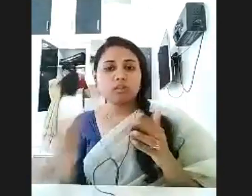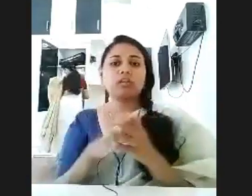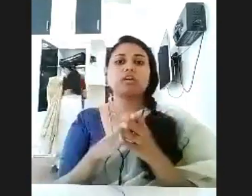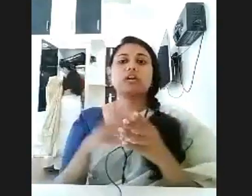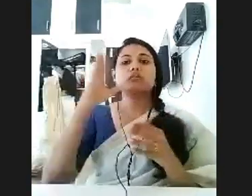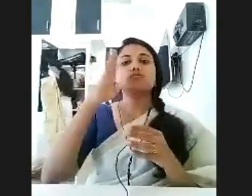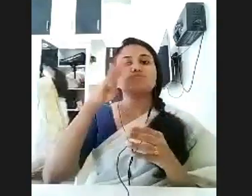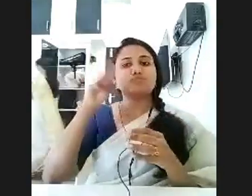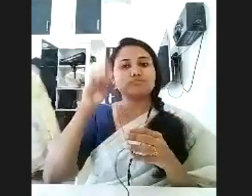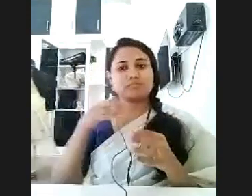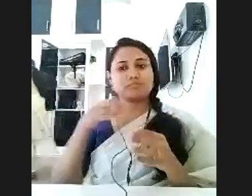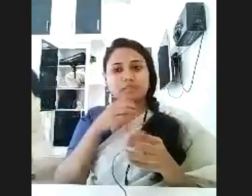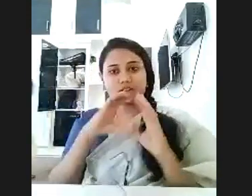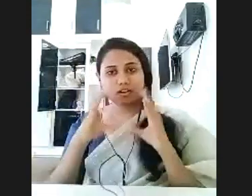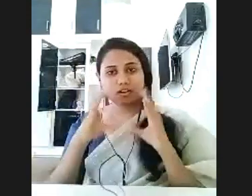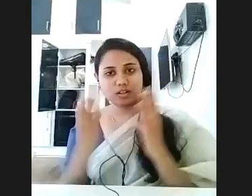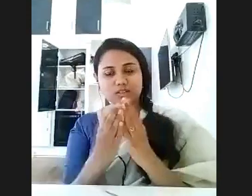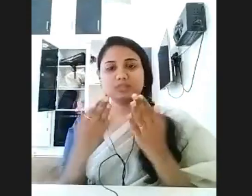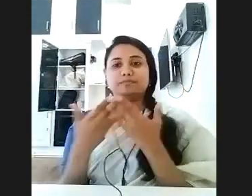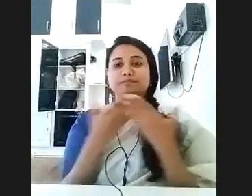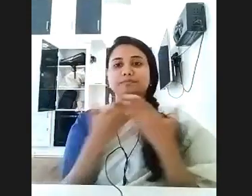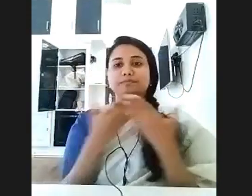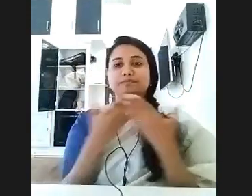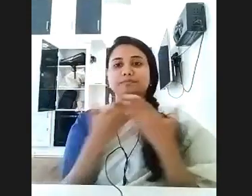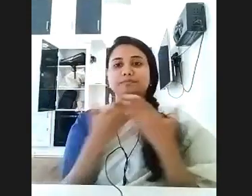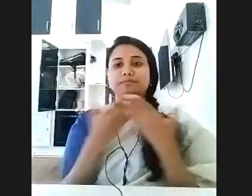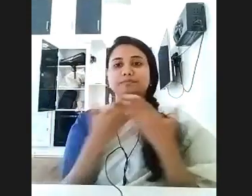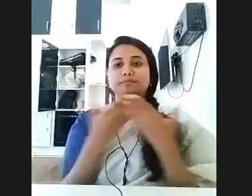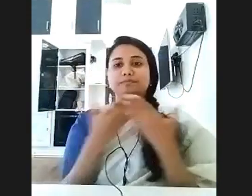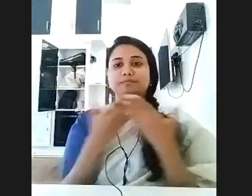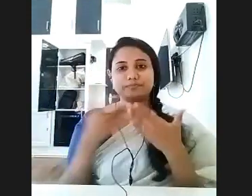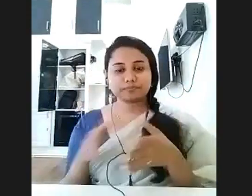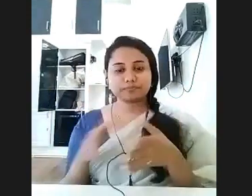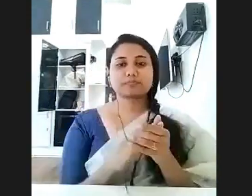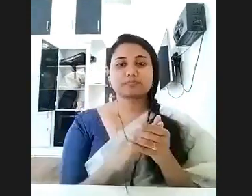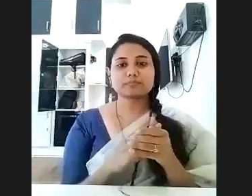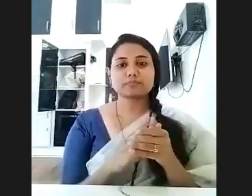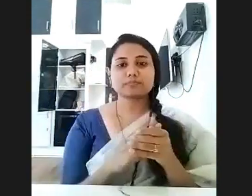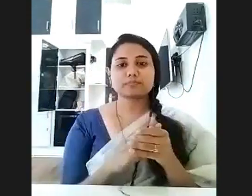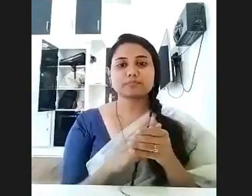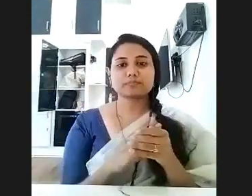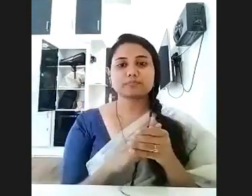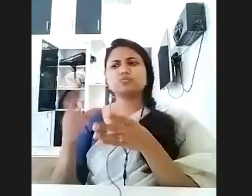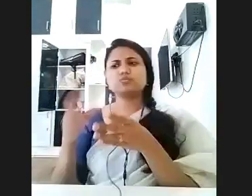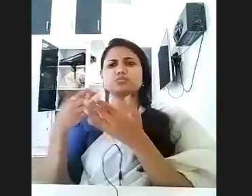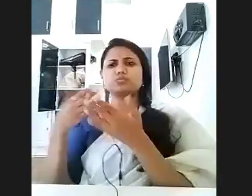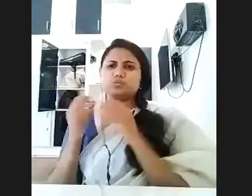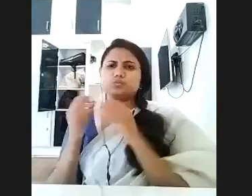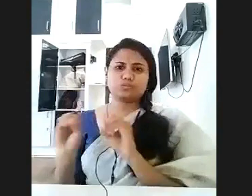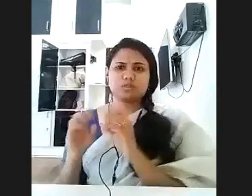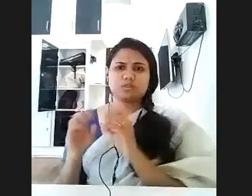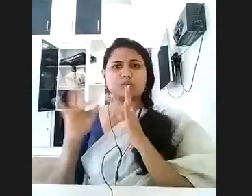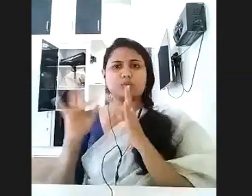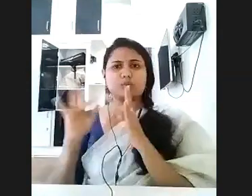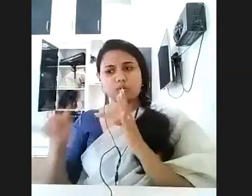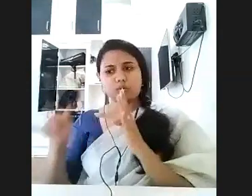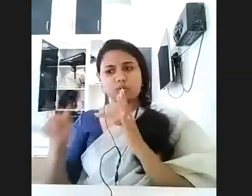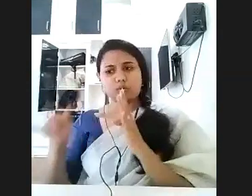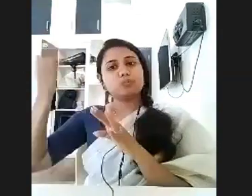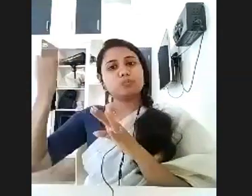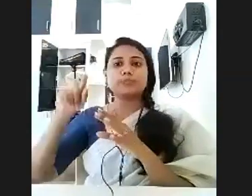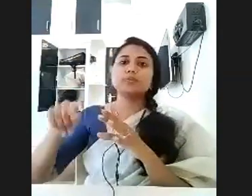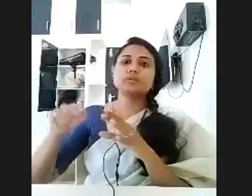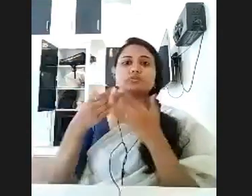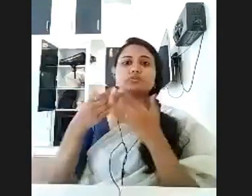അത് ഈ ലോക്ക്ഡൌൺ പീരീഡിൽ മാത്രം സ്കൂളിൽ പോയിട്ടില്ല എന്നുള്ളൂ. മറ്റുള്ള സമയങ്ങളിൽ കോളേജിലും സ്കൂളിലും നമ്മൾ കൊണ്ടുപോയി ബെഞ്ചിൽ ഇരുത്തി അവിടെ ഒരു വീൽ ചെയർ വെച്ചിട്ടുണ്ട്. ആ വീൽ